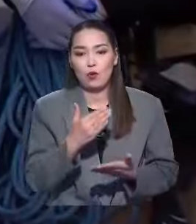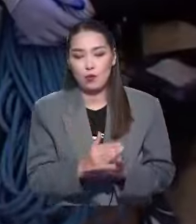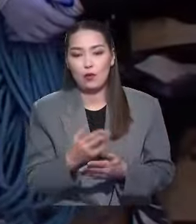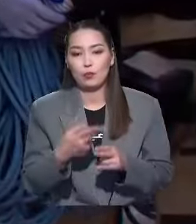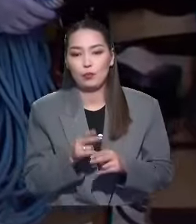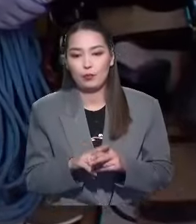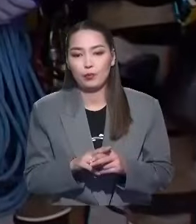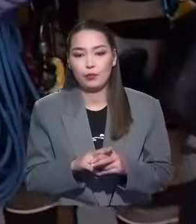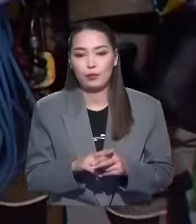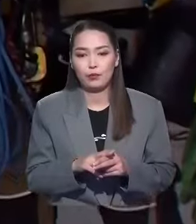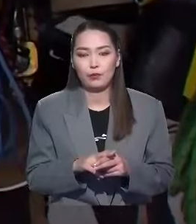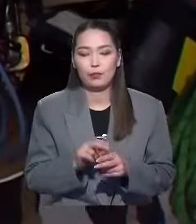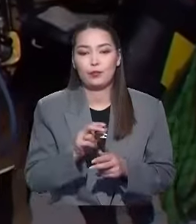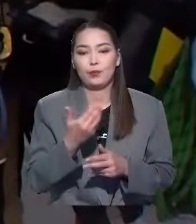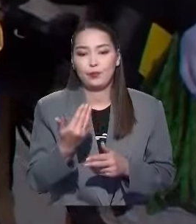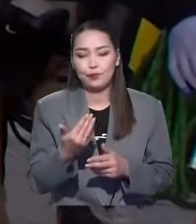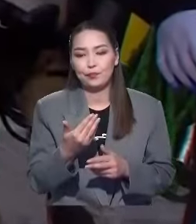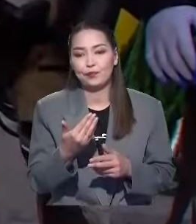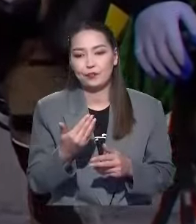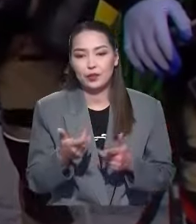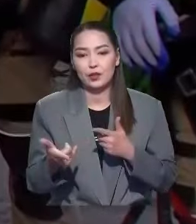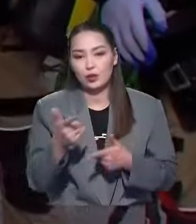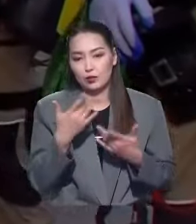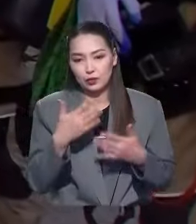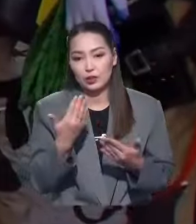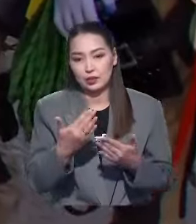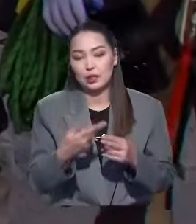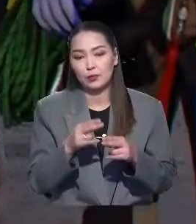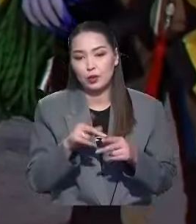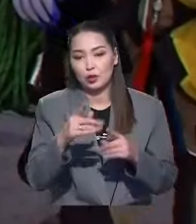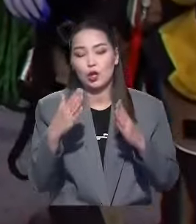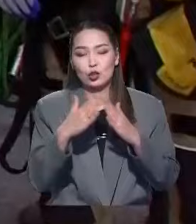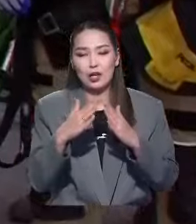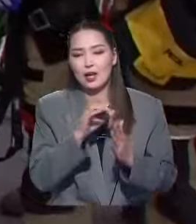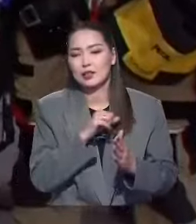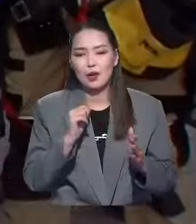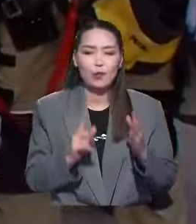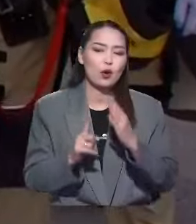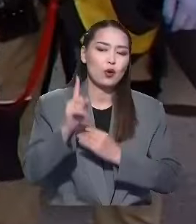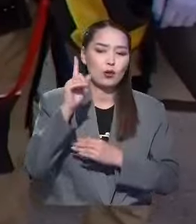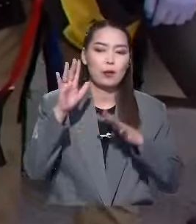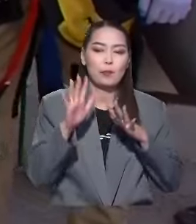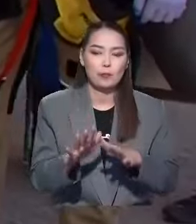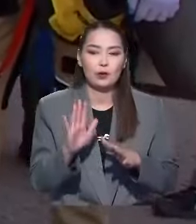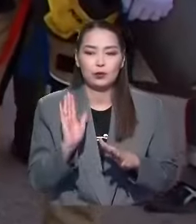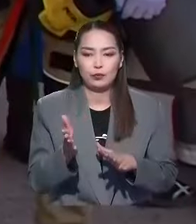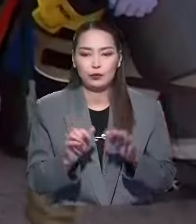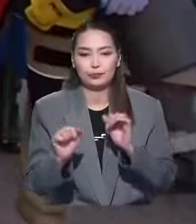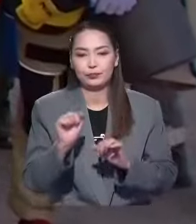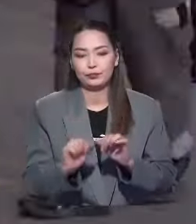екен. Сақадай сайландық, енді қазір мына тұрған ғимараттың ең жоғарғы қабатына көтерілеміз.